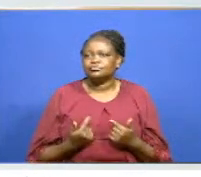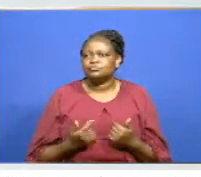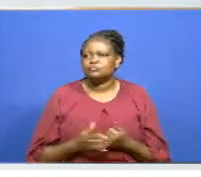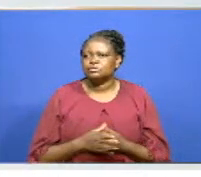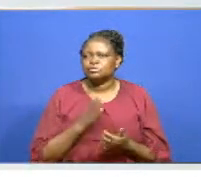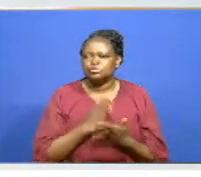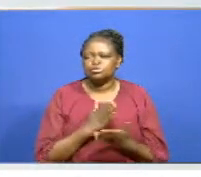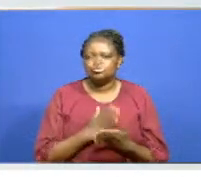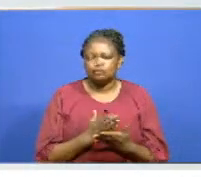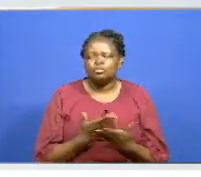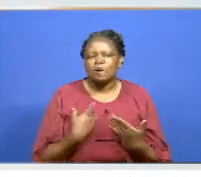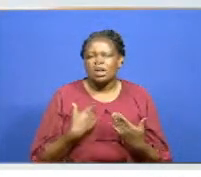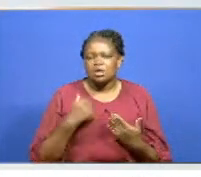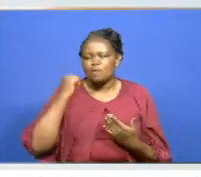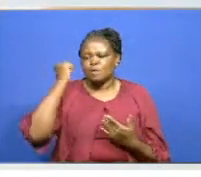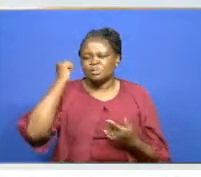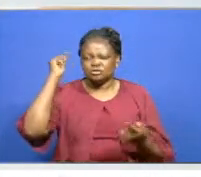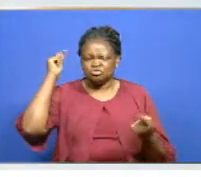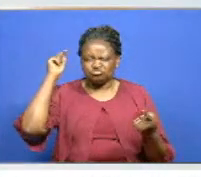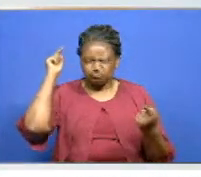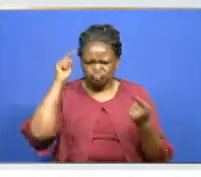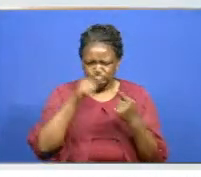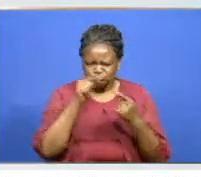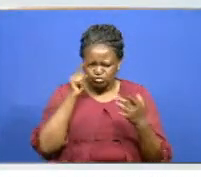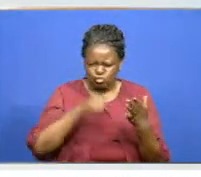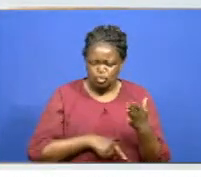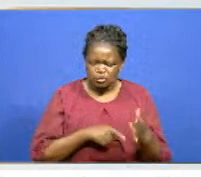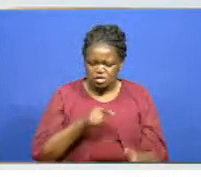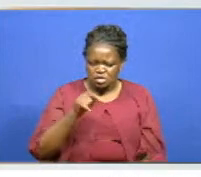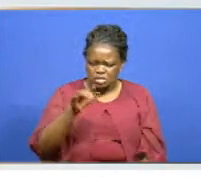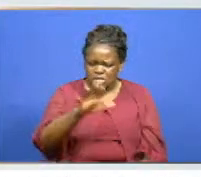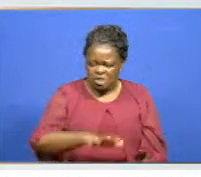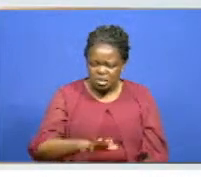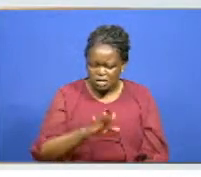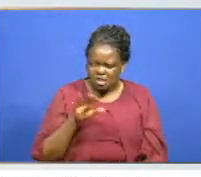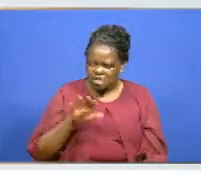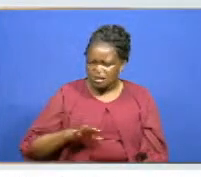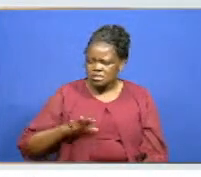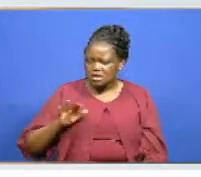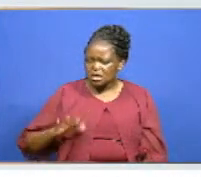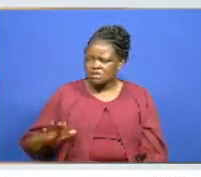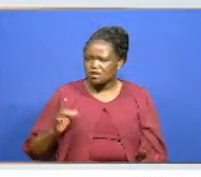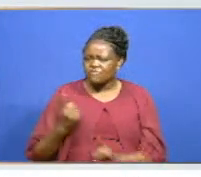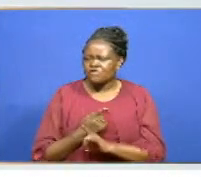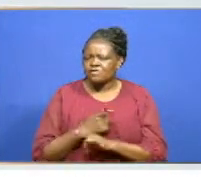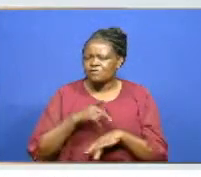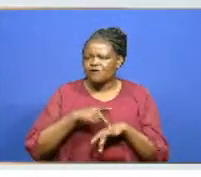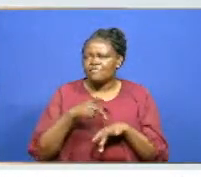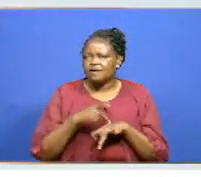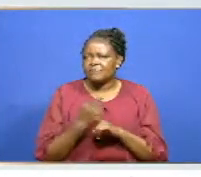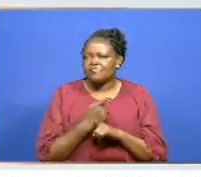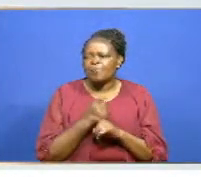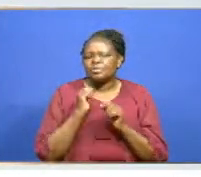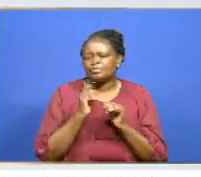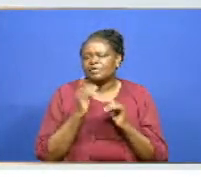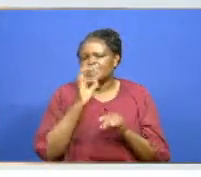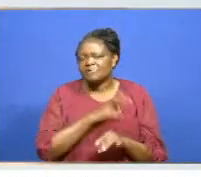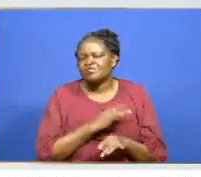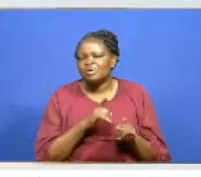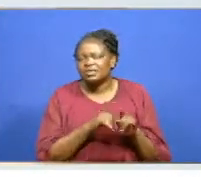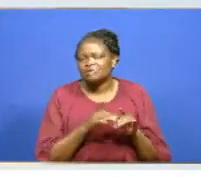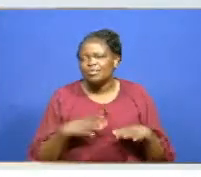siasa zetu tukiangazia kupitia kwa hizi mikoa tunaweza jisaidia vipi kama wananchi